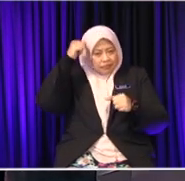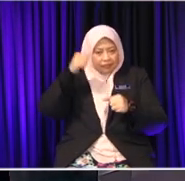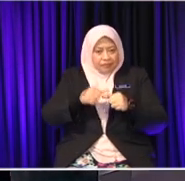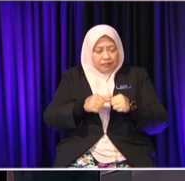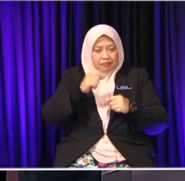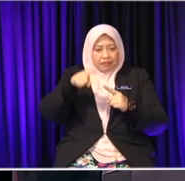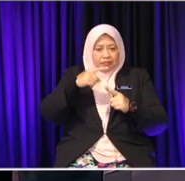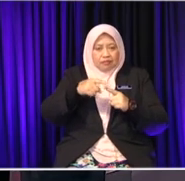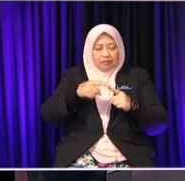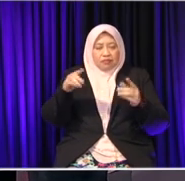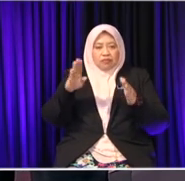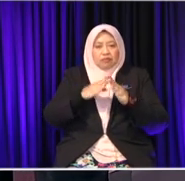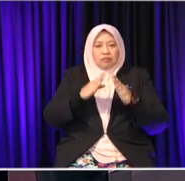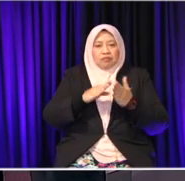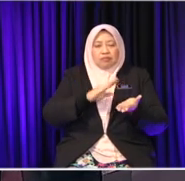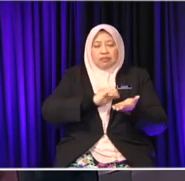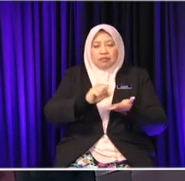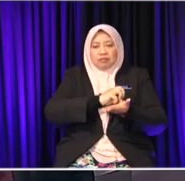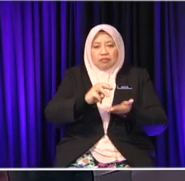rumah kita